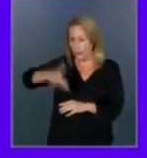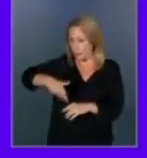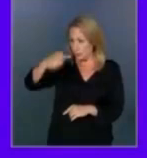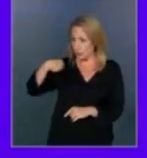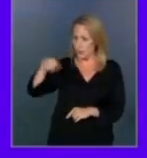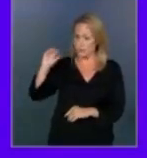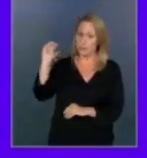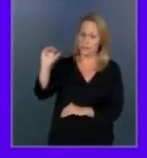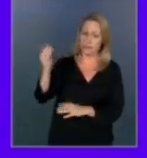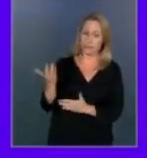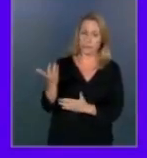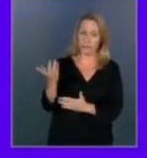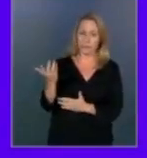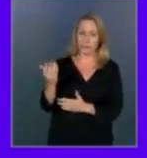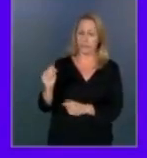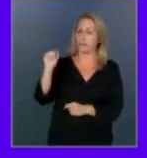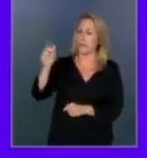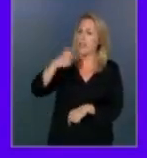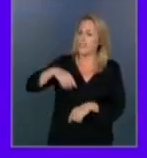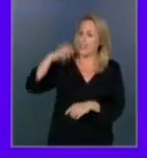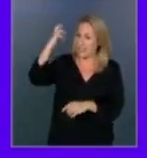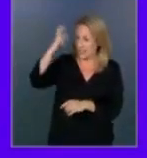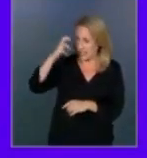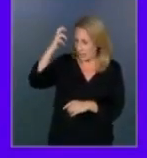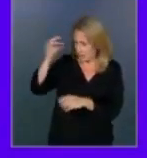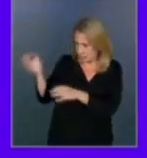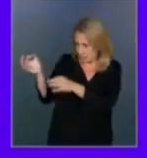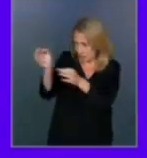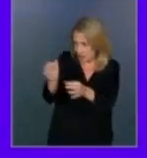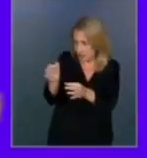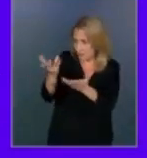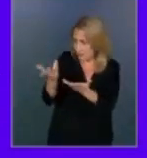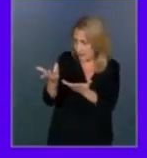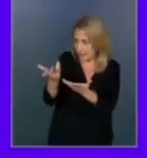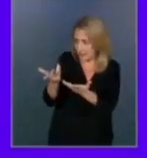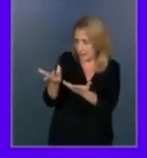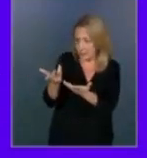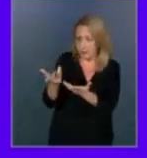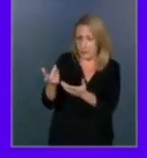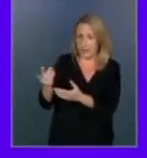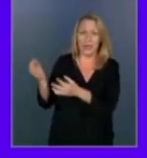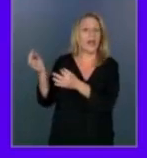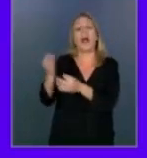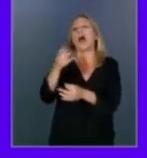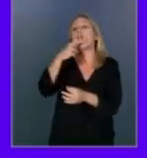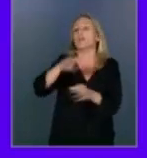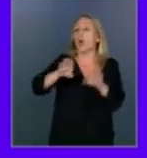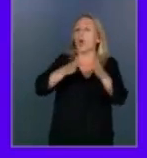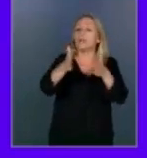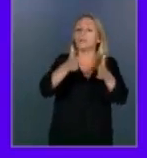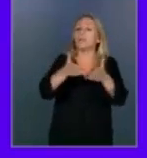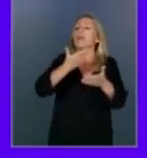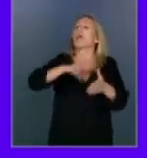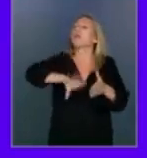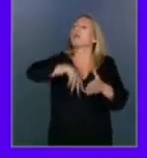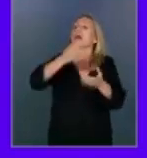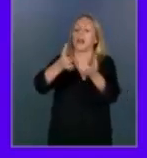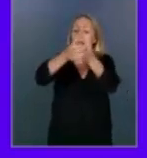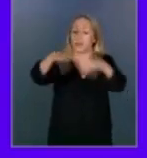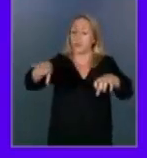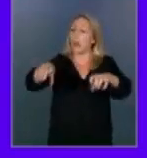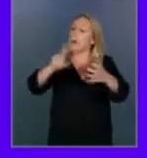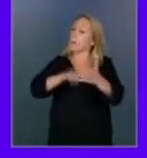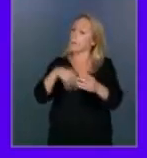αμφισβητώ, ότι η επιστημονική κοινότητα τους είπε να μην διαιρέσουν τις τάξεις στα δύο και να τις αφήσουν με